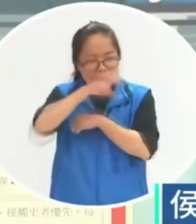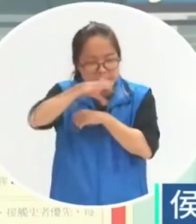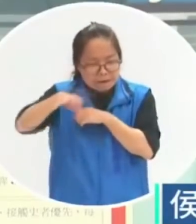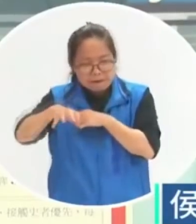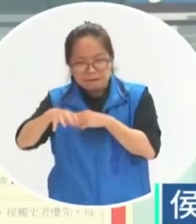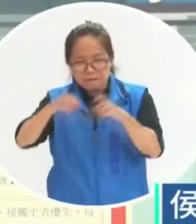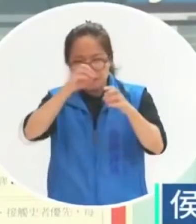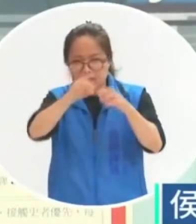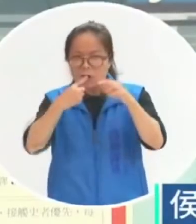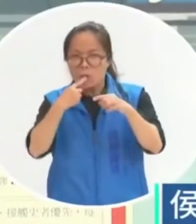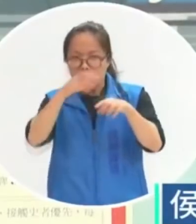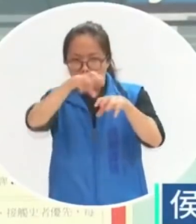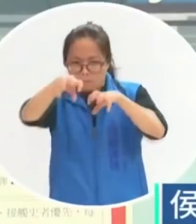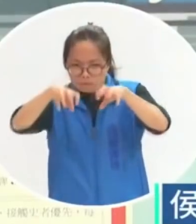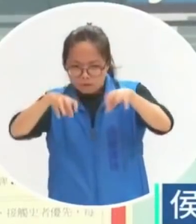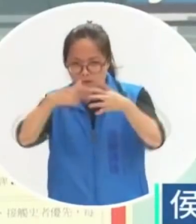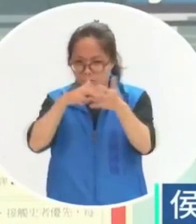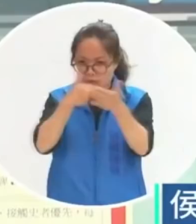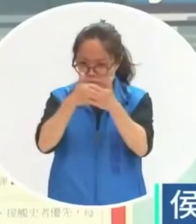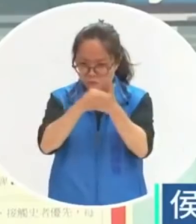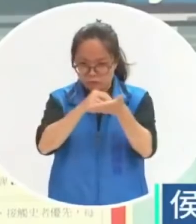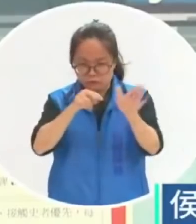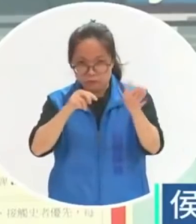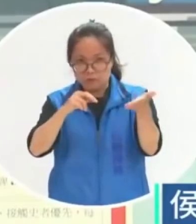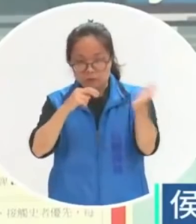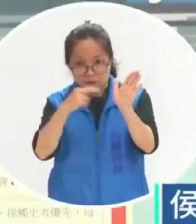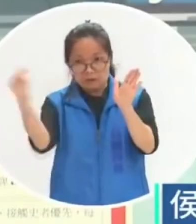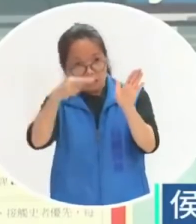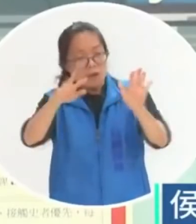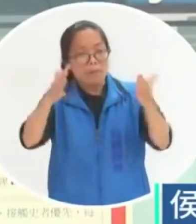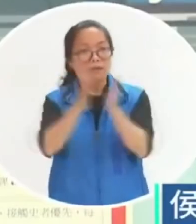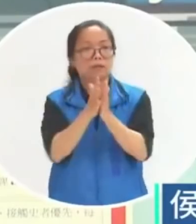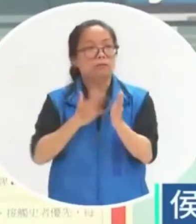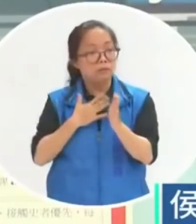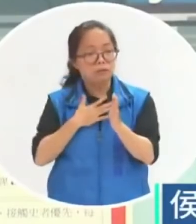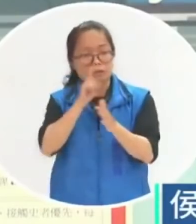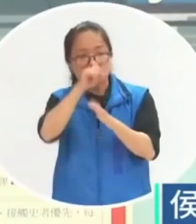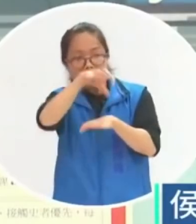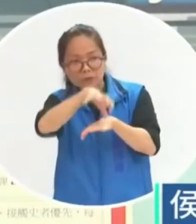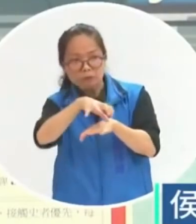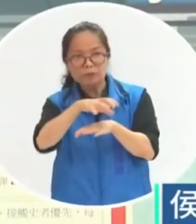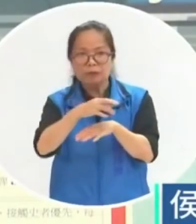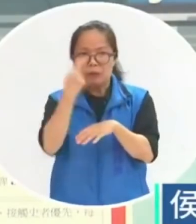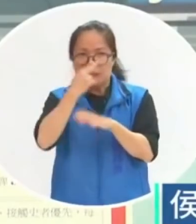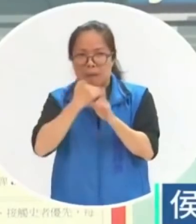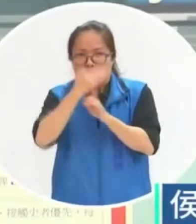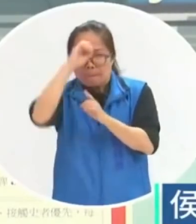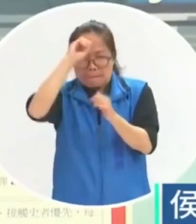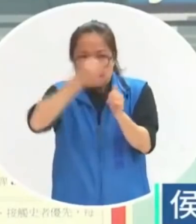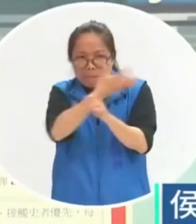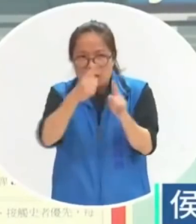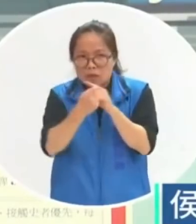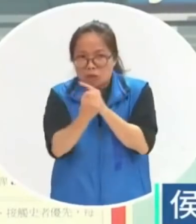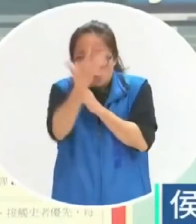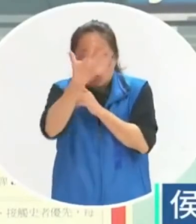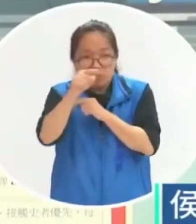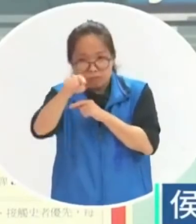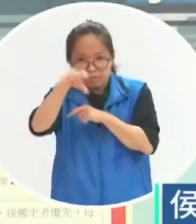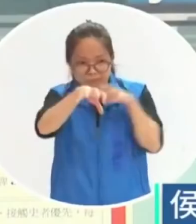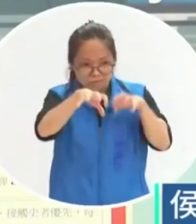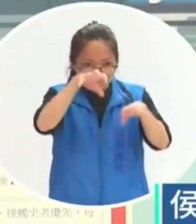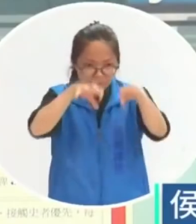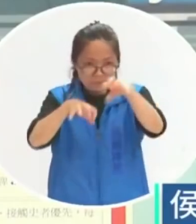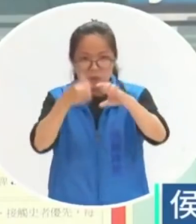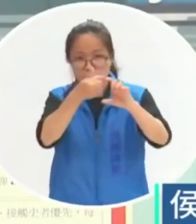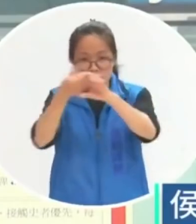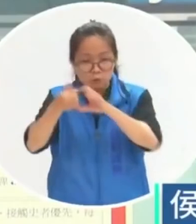来，分布图做出来，让大家知道哪一个地区是一个高风险的感染，从一个区